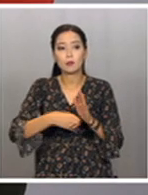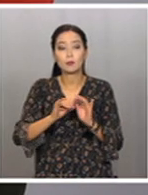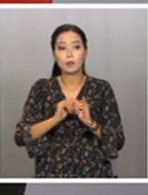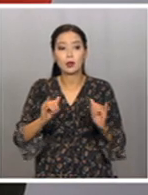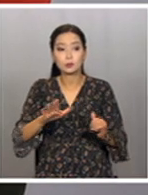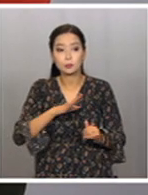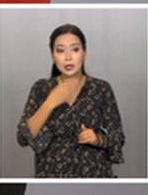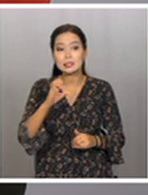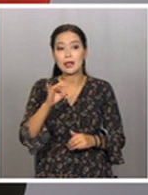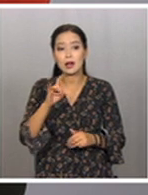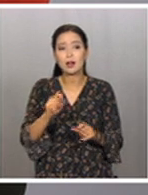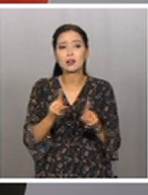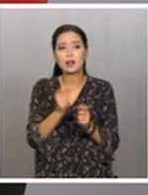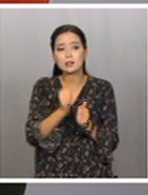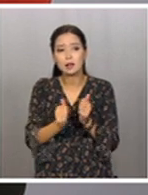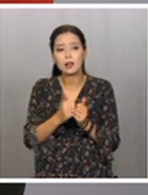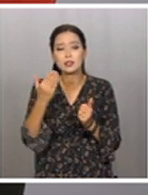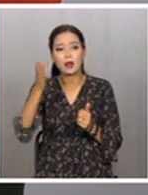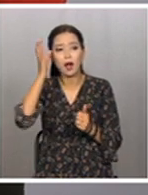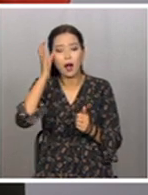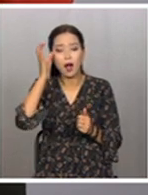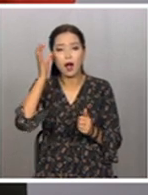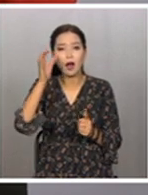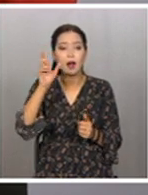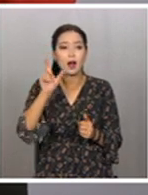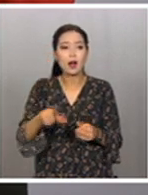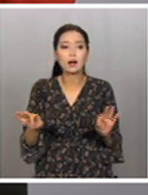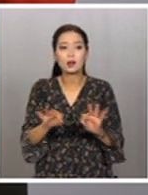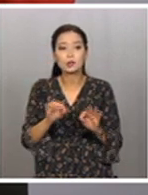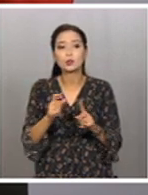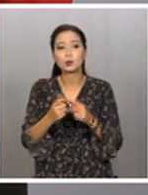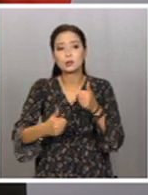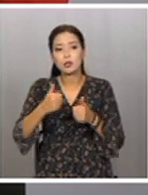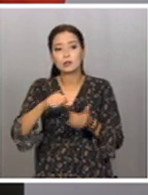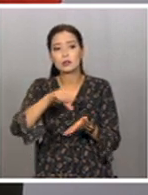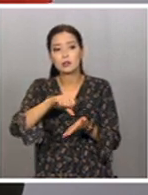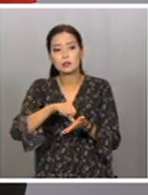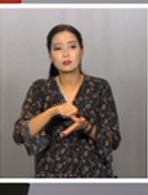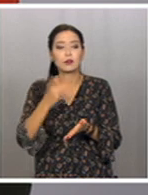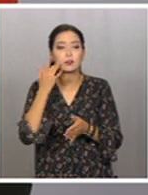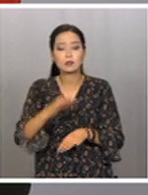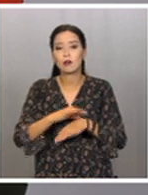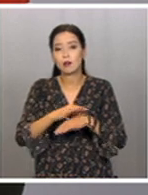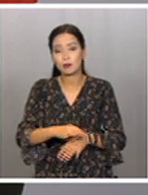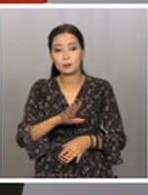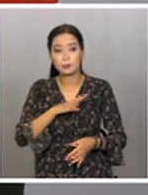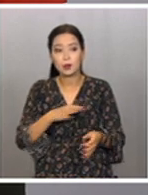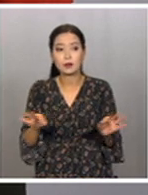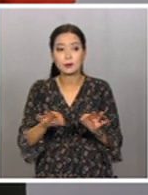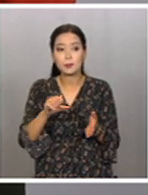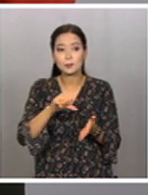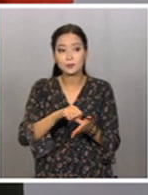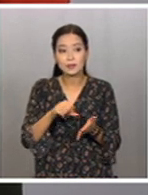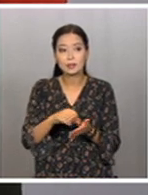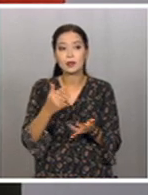белгілі ақындармен сөз сайысына түскен, талай жүйріктерге алдырмаған. Енді Біржан Сара айтысының